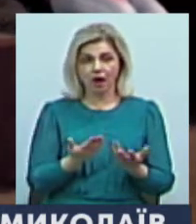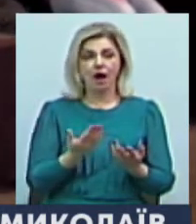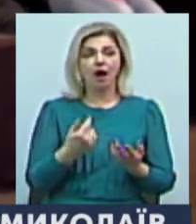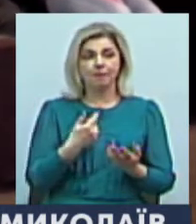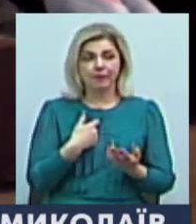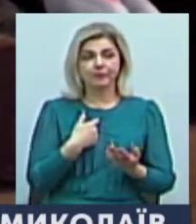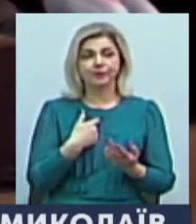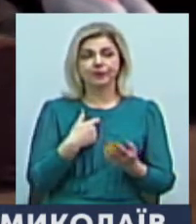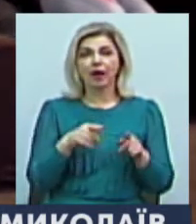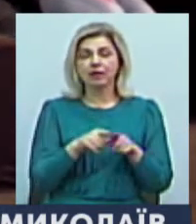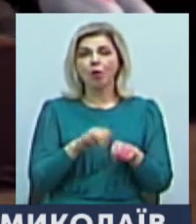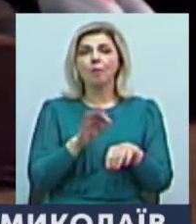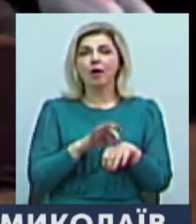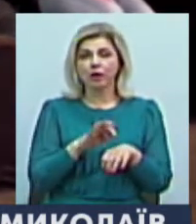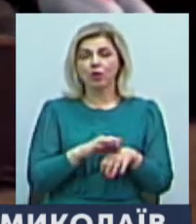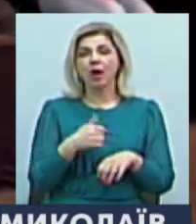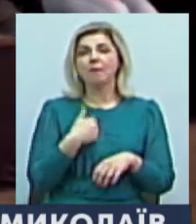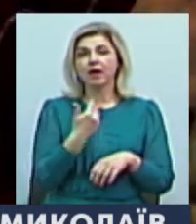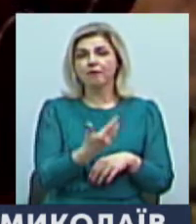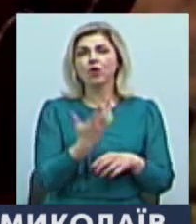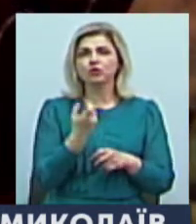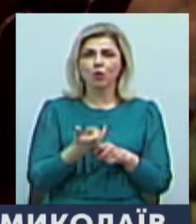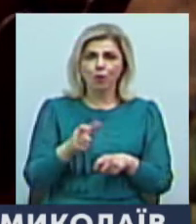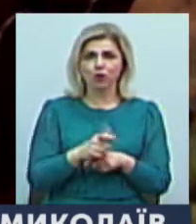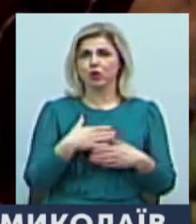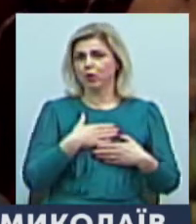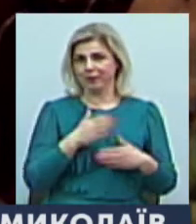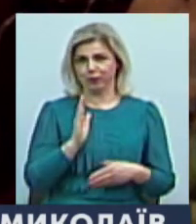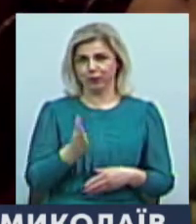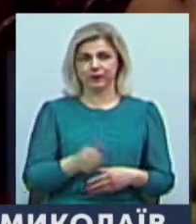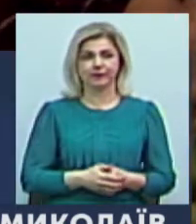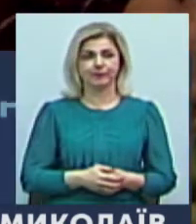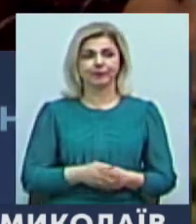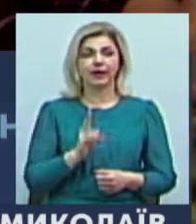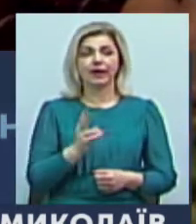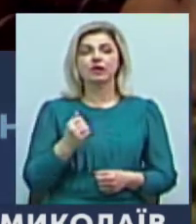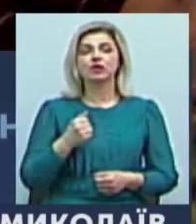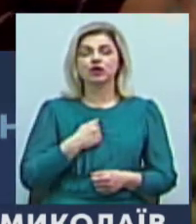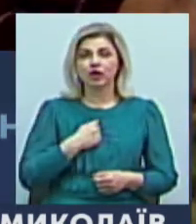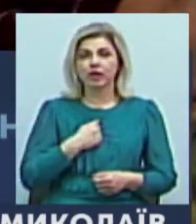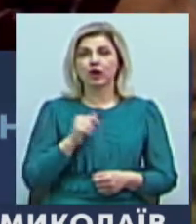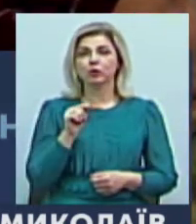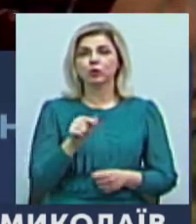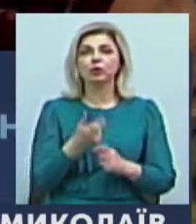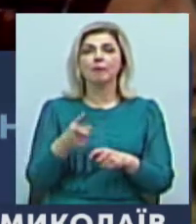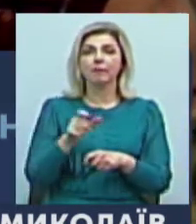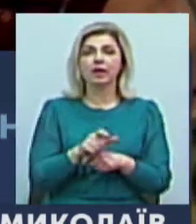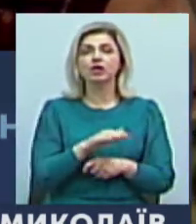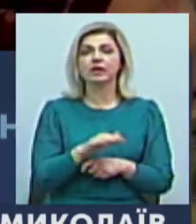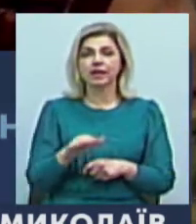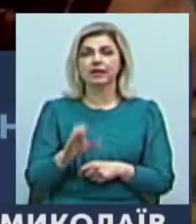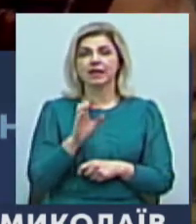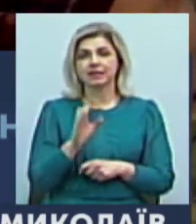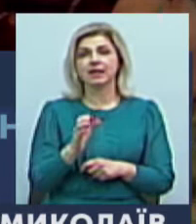такой больной, его еще больше любить будем. К сожалению, здесь... На жаль, тут більша частина батьків особливих